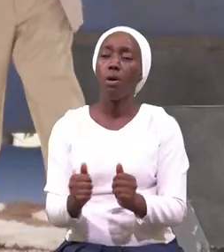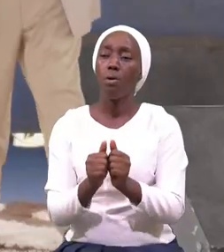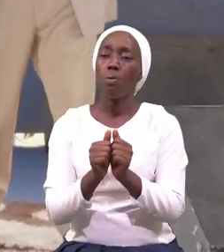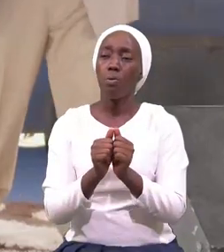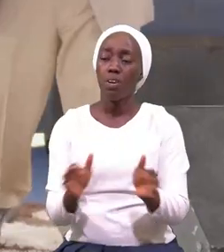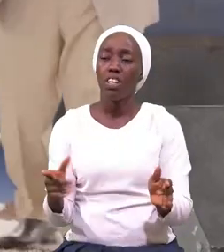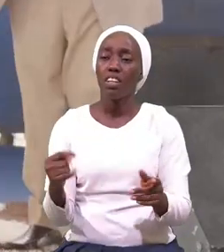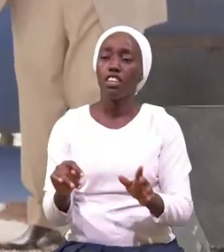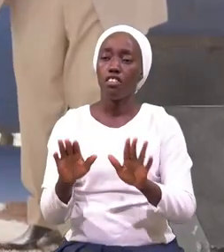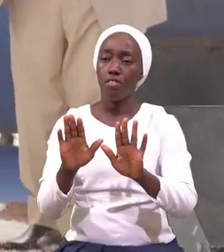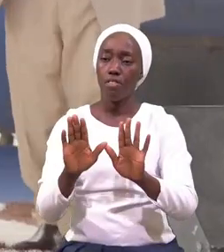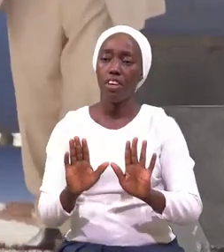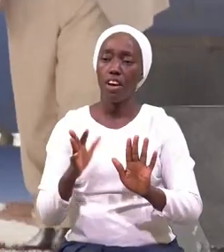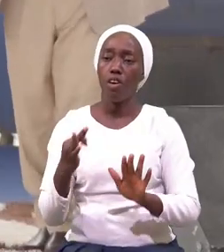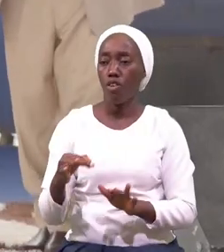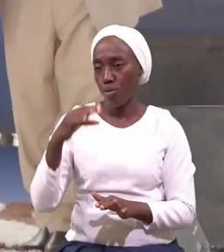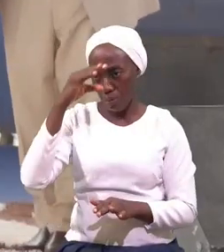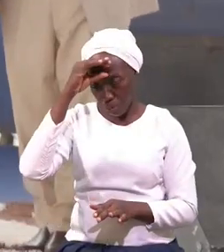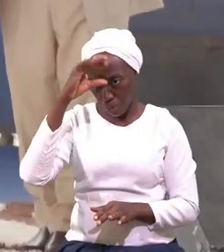La puissance sans la crainte de l'homme.